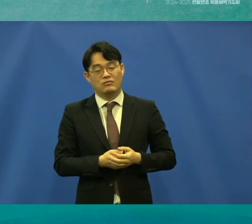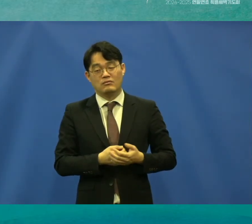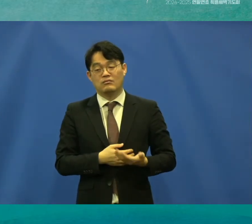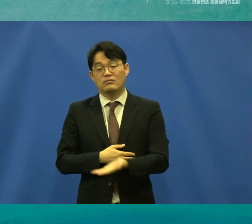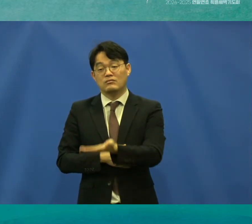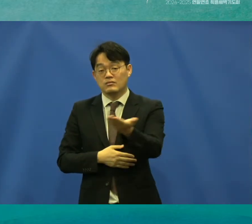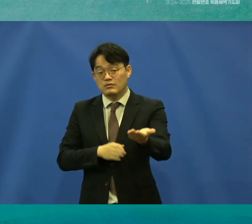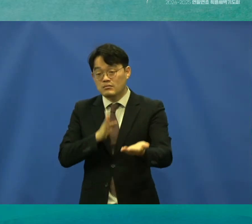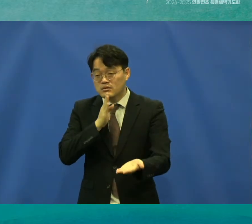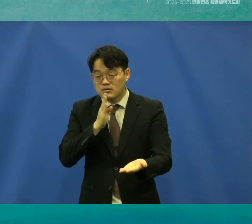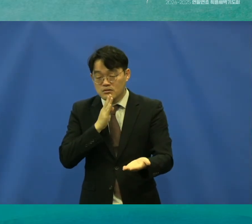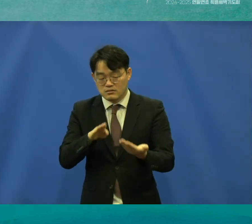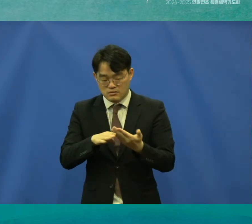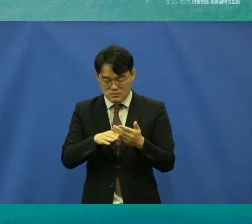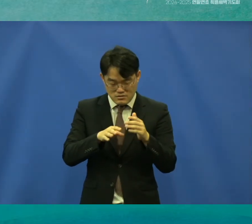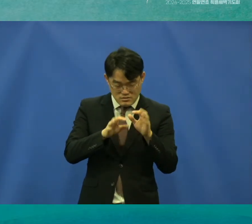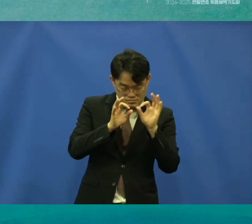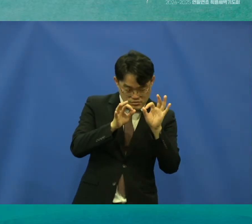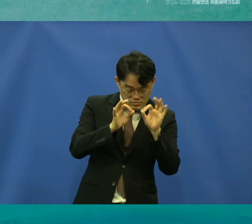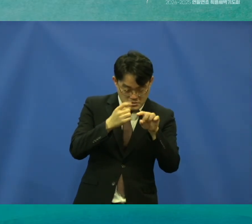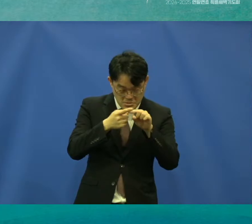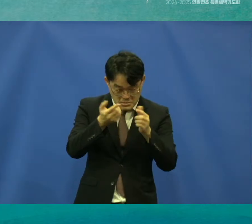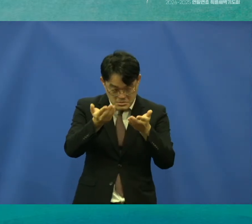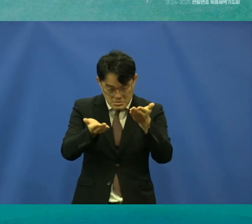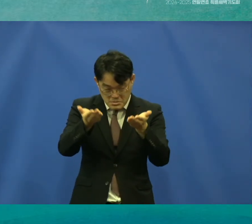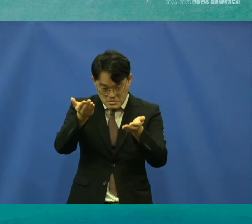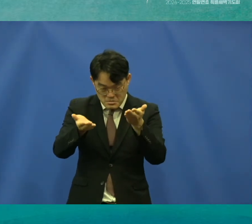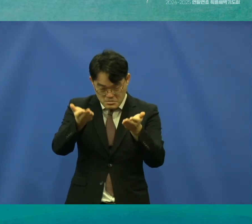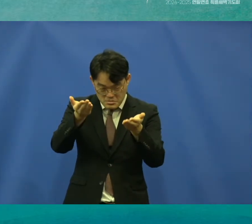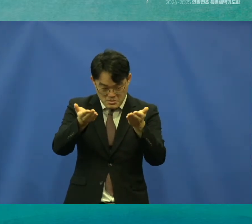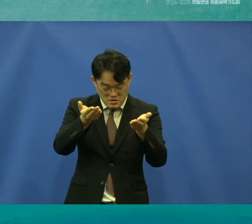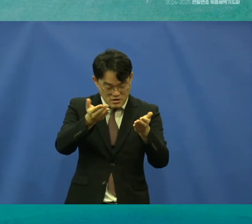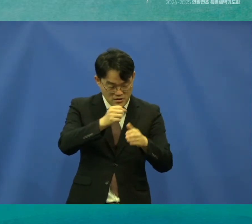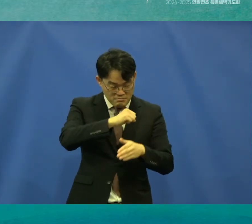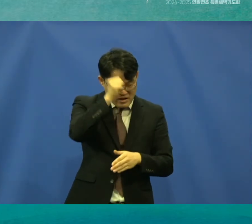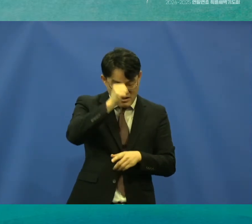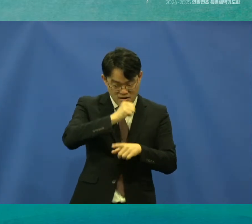재단합니까? 얼마나 많이 구별해냅니까? 얼마나 많이